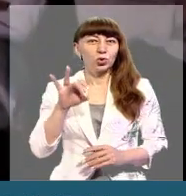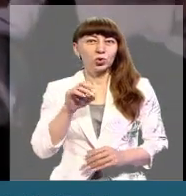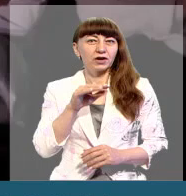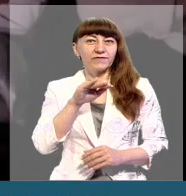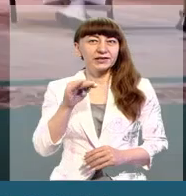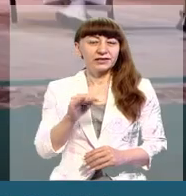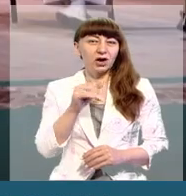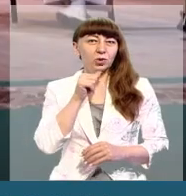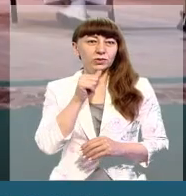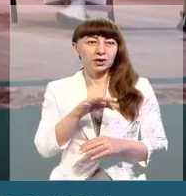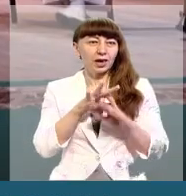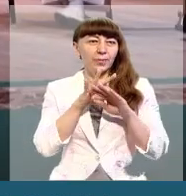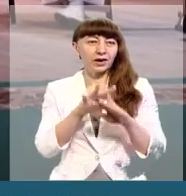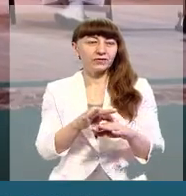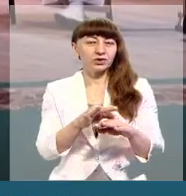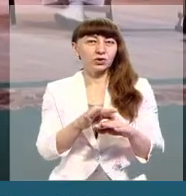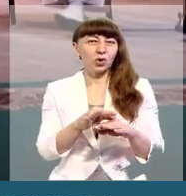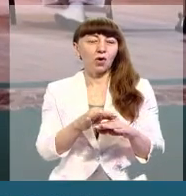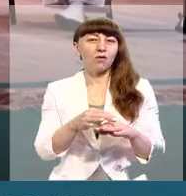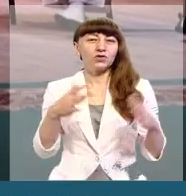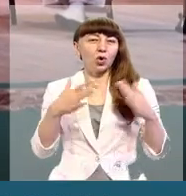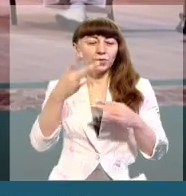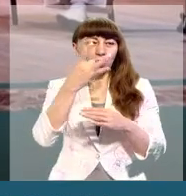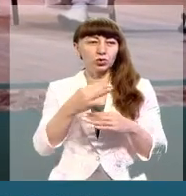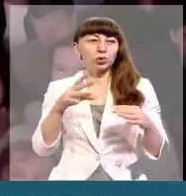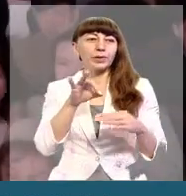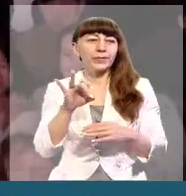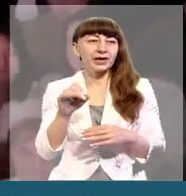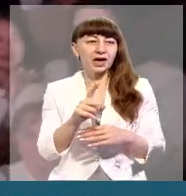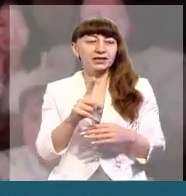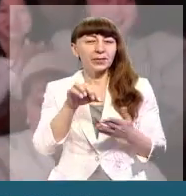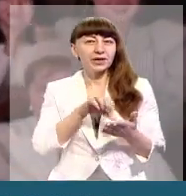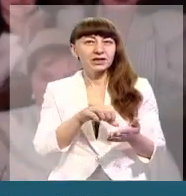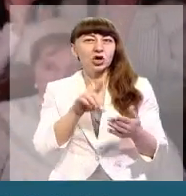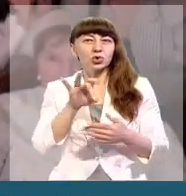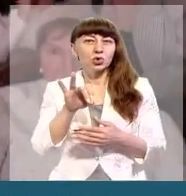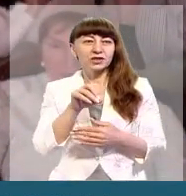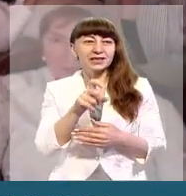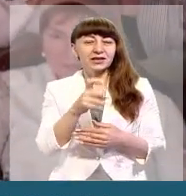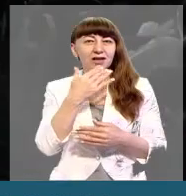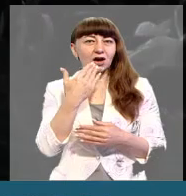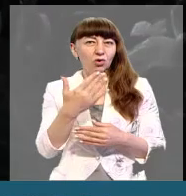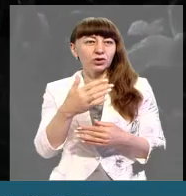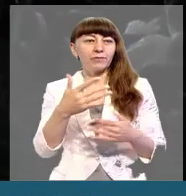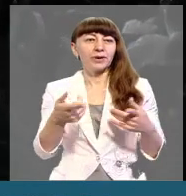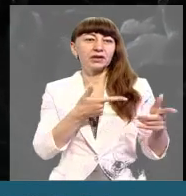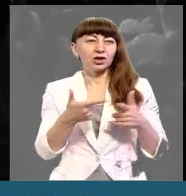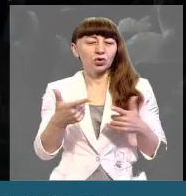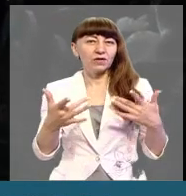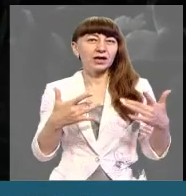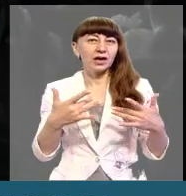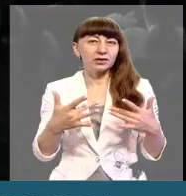Мирас мәдениетті үйінде түркі халықтарының өкілдері тоғысты. Республикалық фестивальдің мақсаты – этностар мәдениеті тілі мен